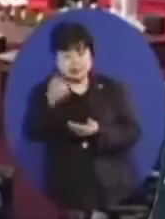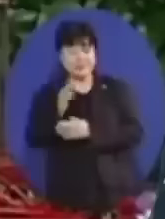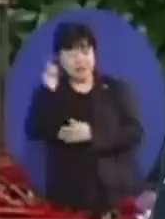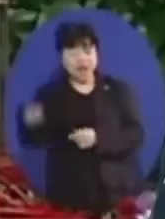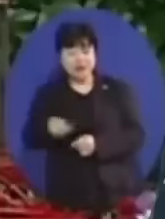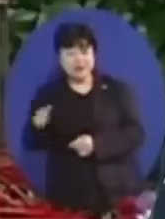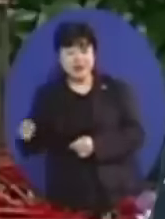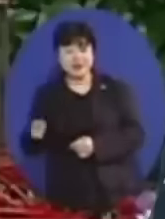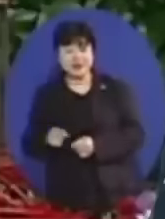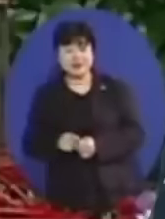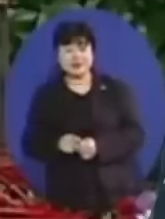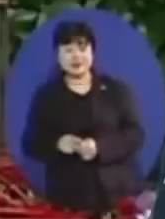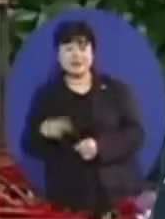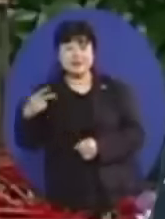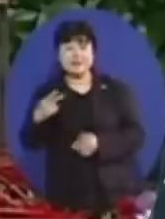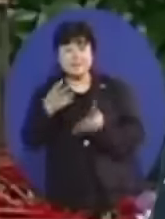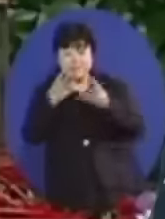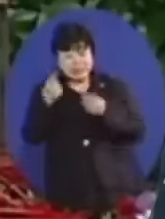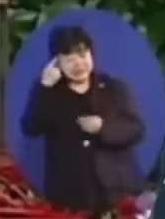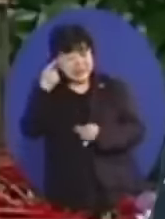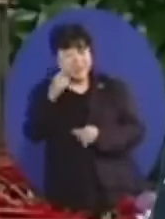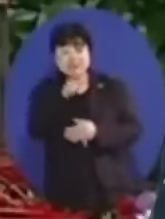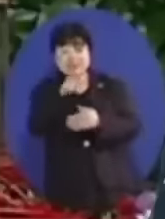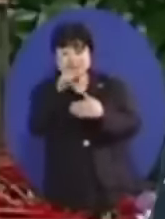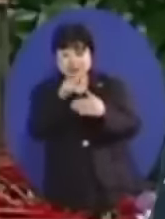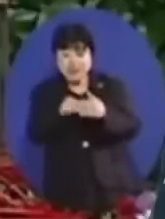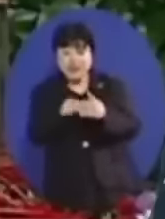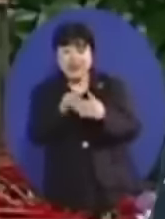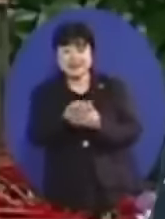합니다. 이처럼 많은 생각을 하는데 그 중에